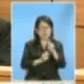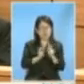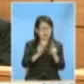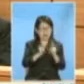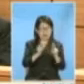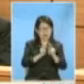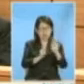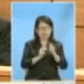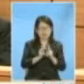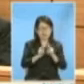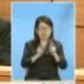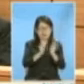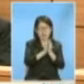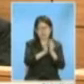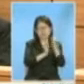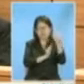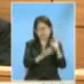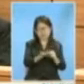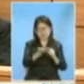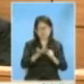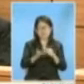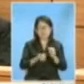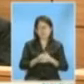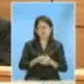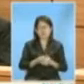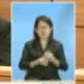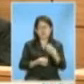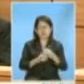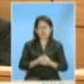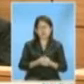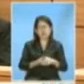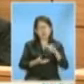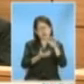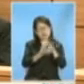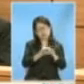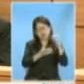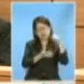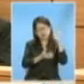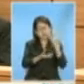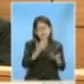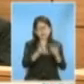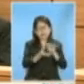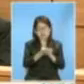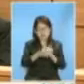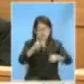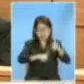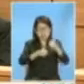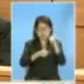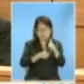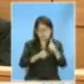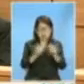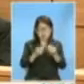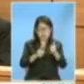มาธิการเสียงข้างมากเขาบอกว่าลูกเมียลงสมัครได้ผัวกับเมียลงสมัครสว